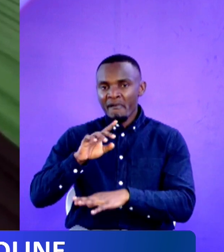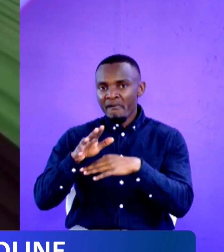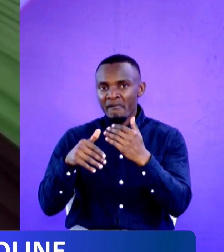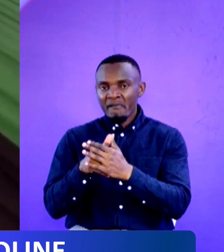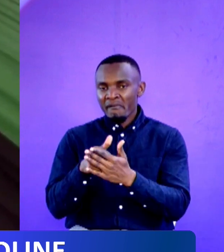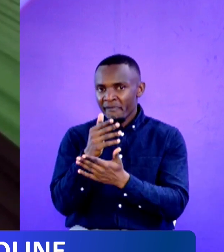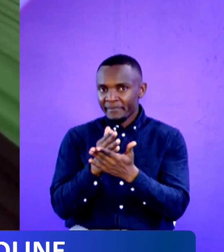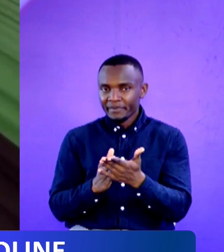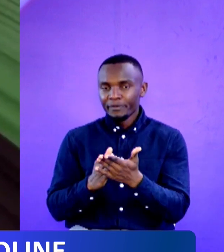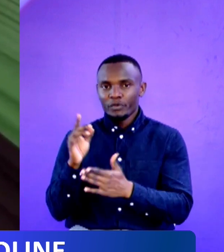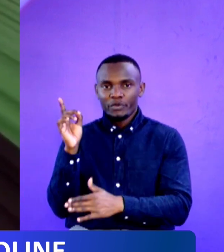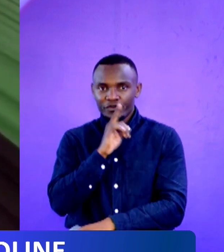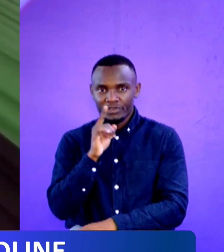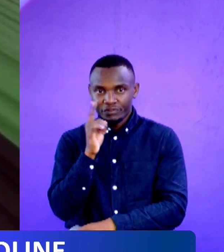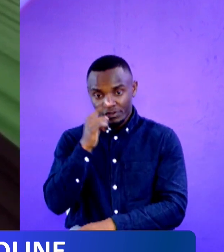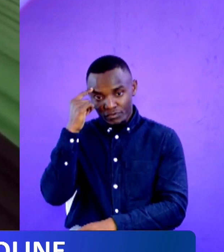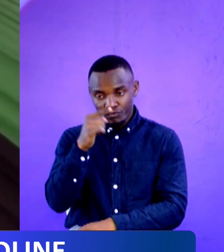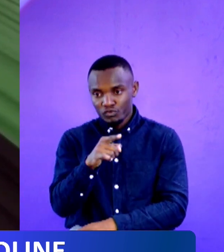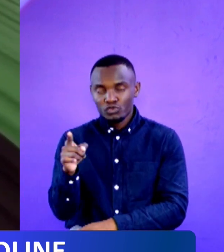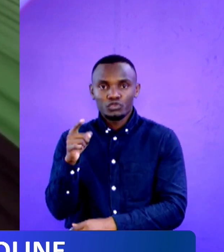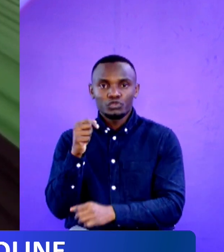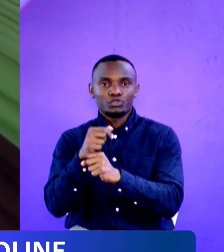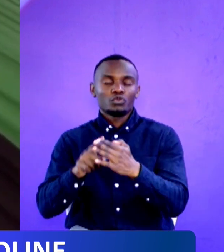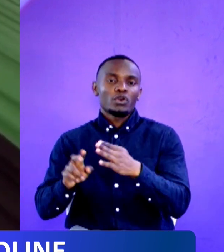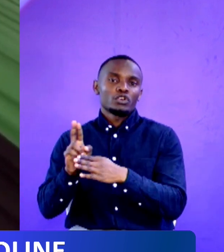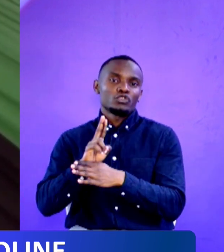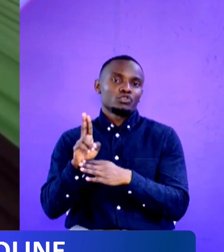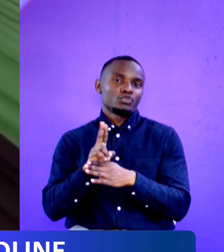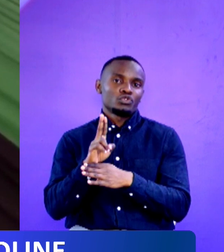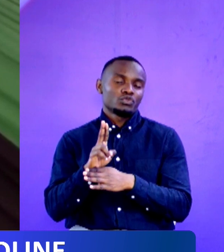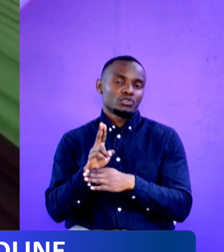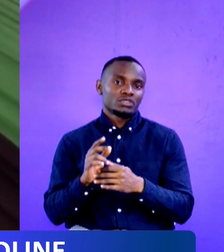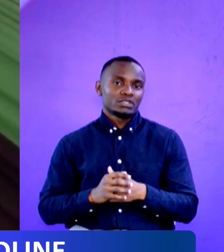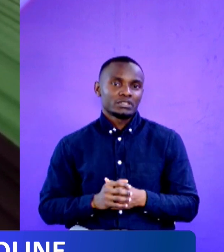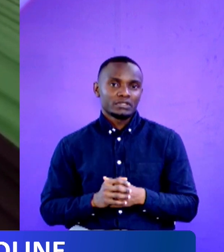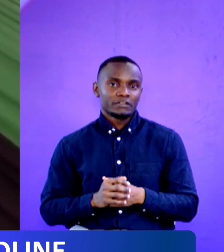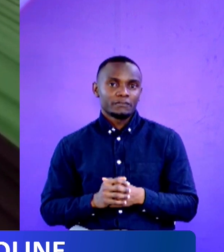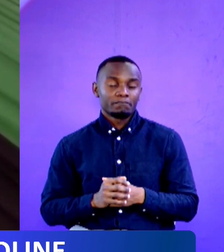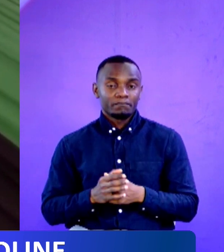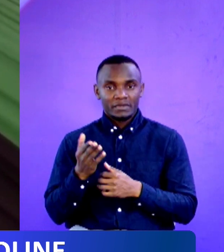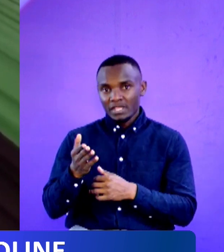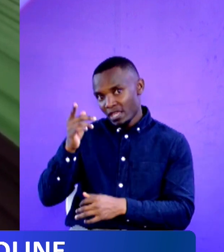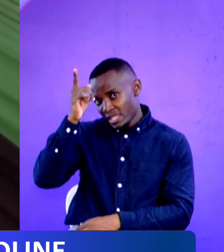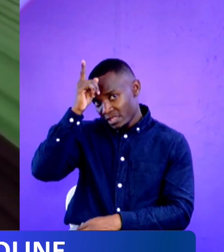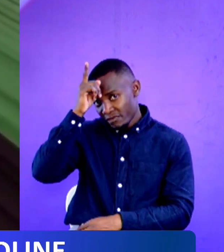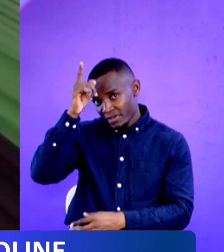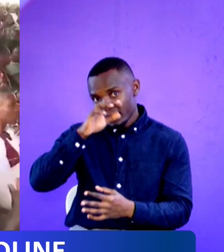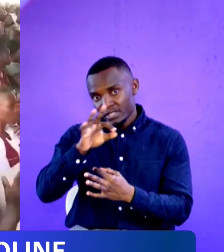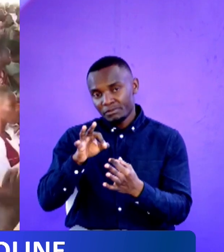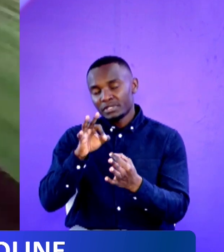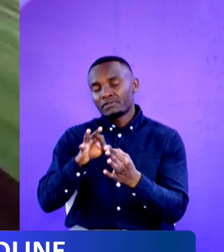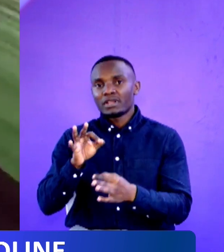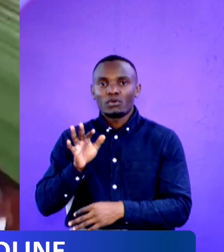yamekamilika, ili muyatumie kama wanabiashara wadogo wadogo huku mashinani, sana sana akina